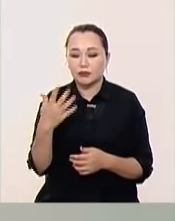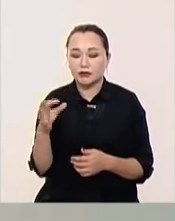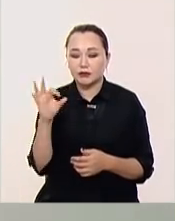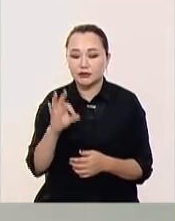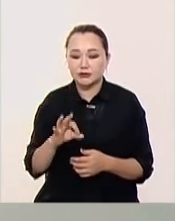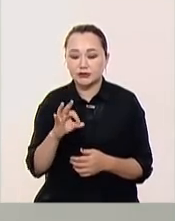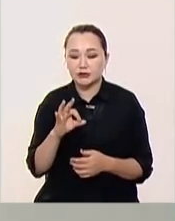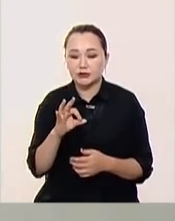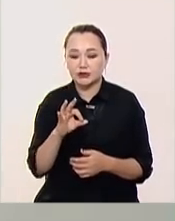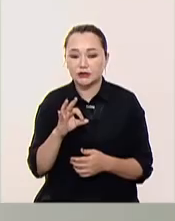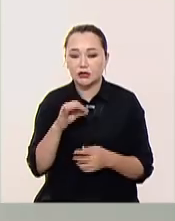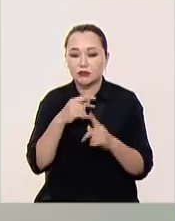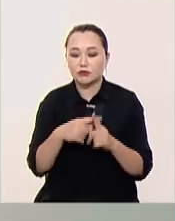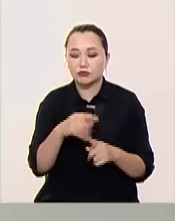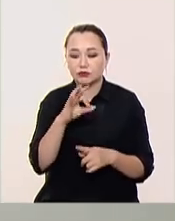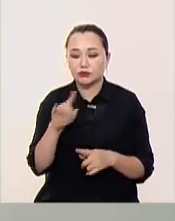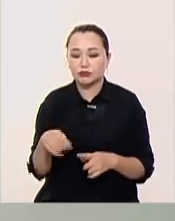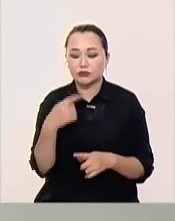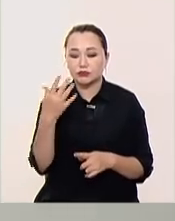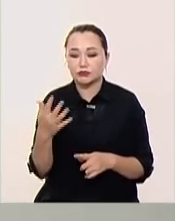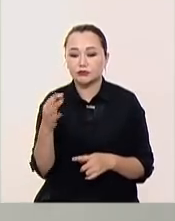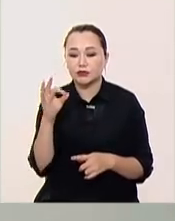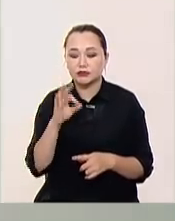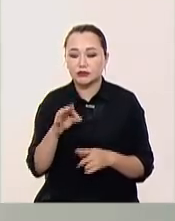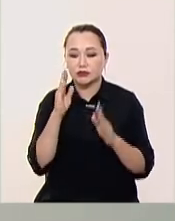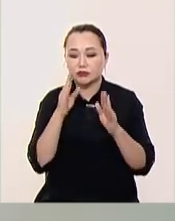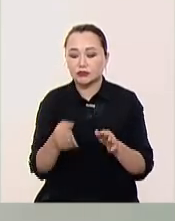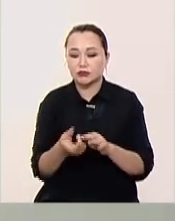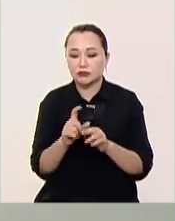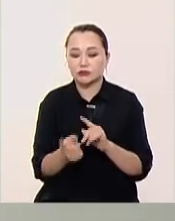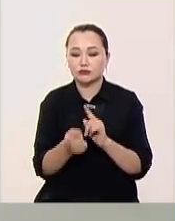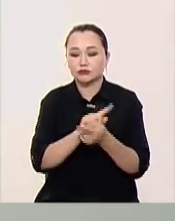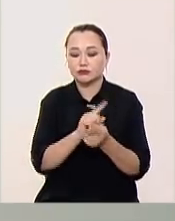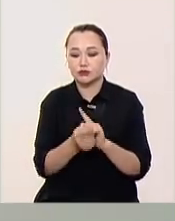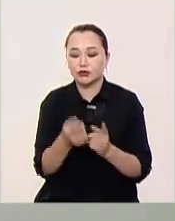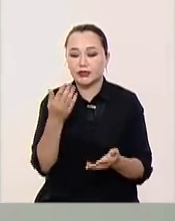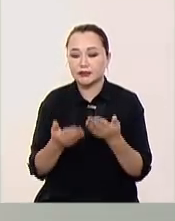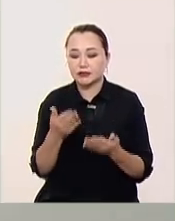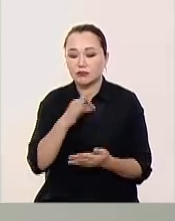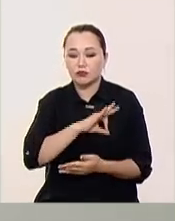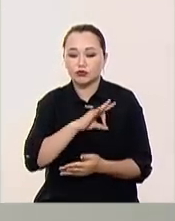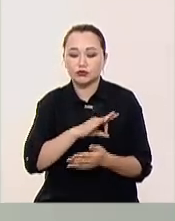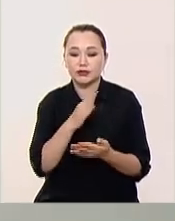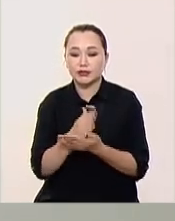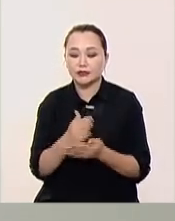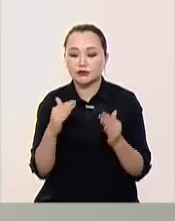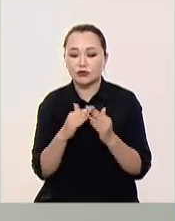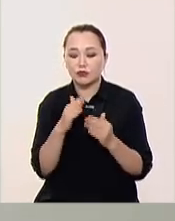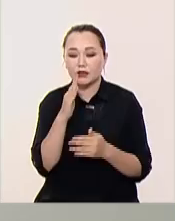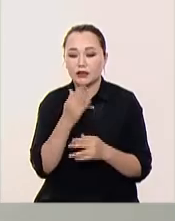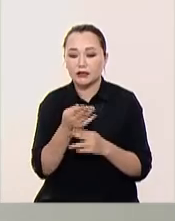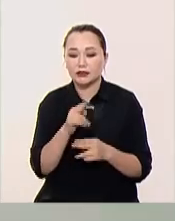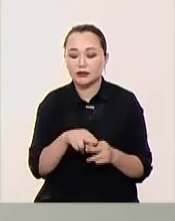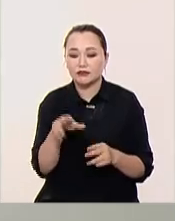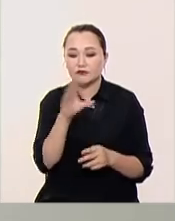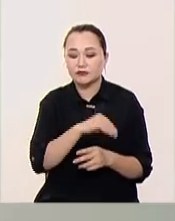0,5%-дан плюс 0,5%-ға дейін осы коридорда өзгеретін түрі бар. Ал егер де қолданыстағы бар үйлерді алатын болса,